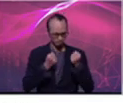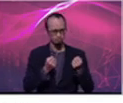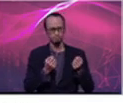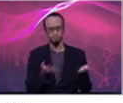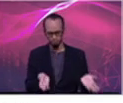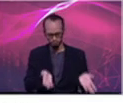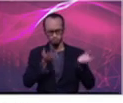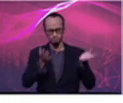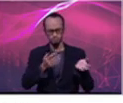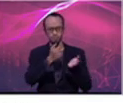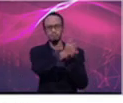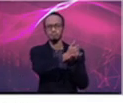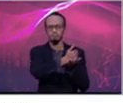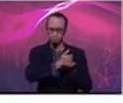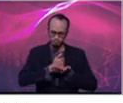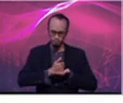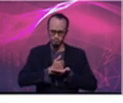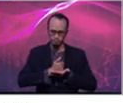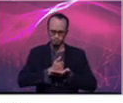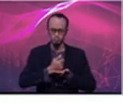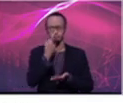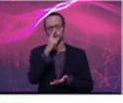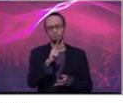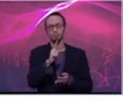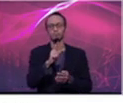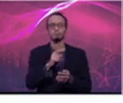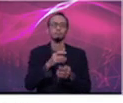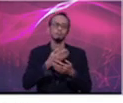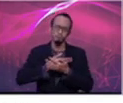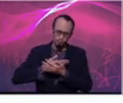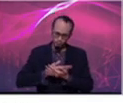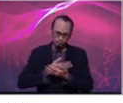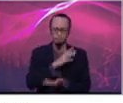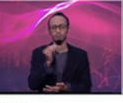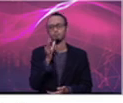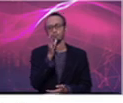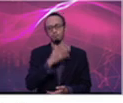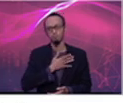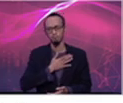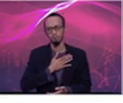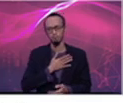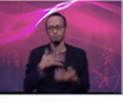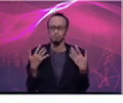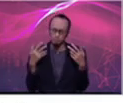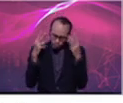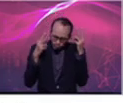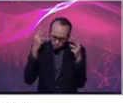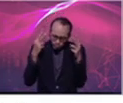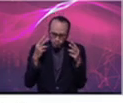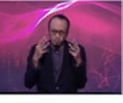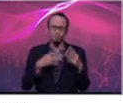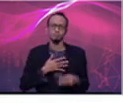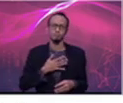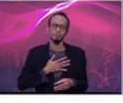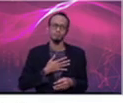cakap Tolonglah berumah demi anak demi ibu takut yalah macam kita dah berumur